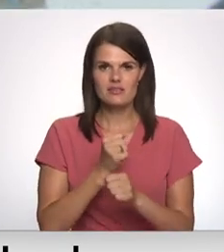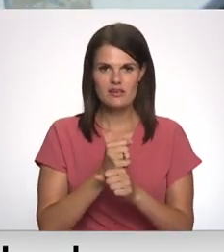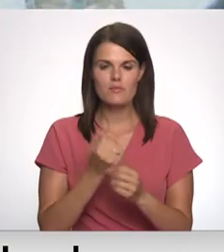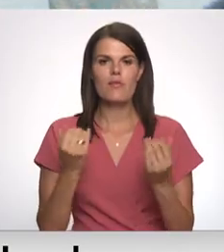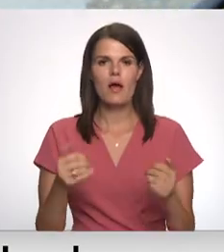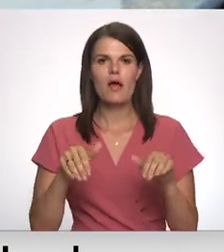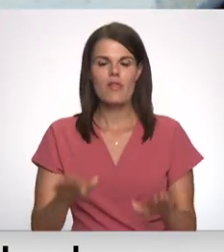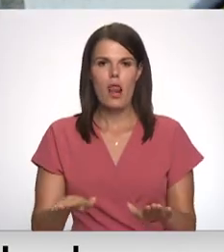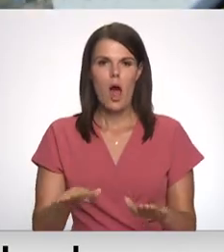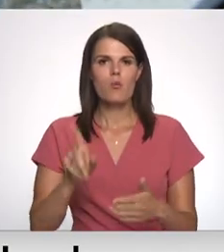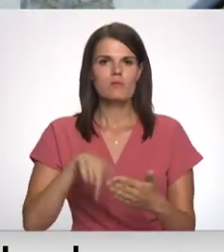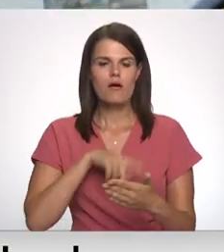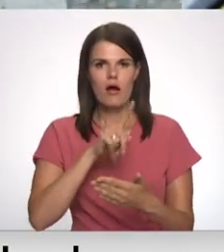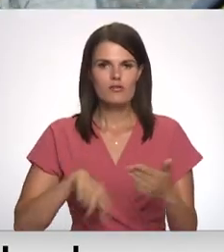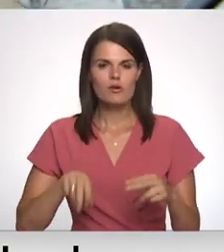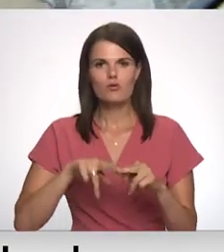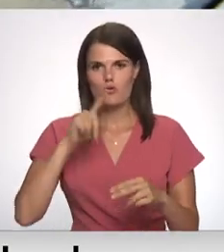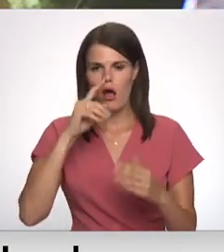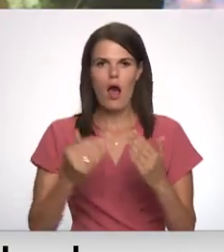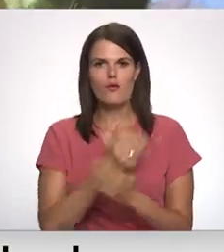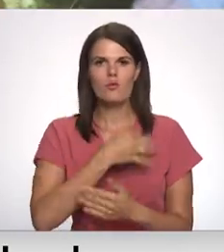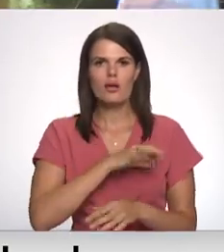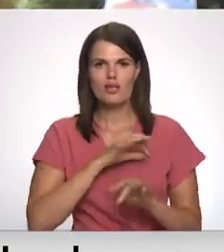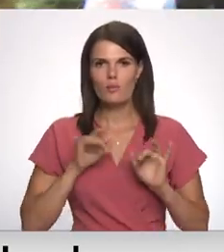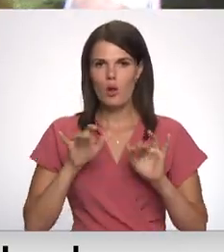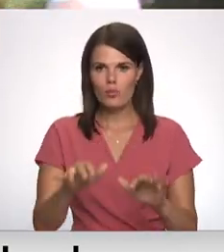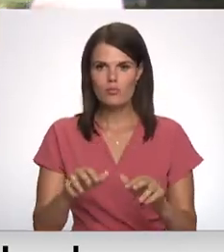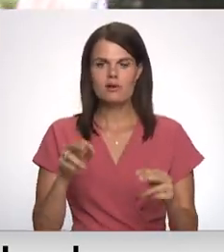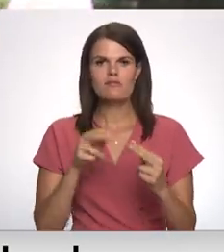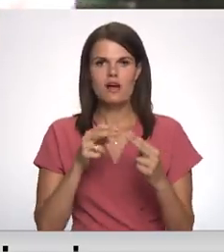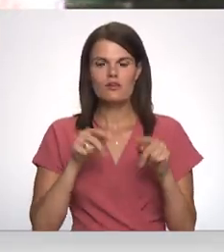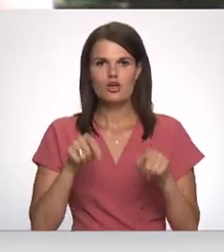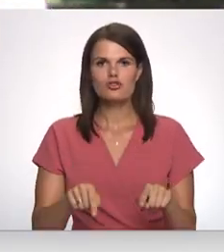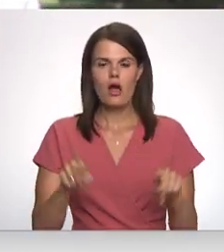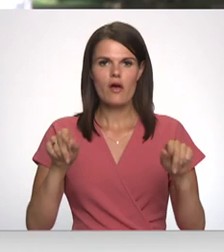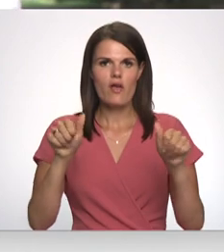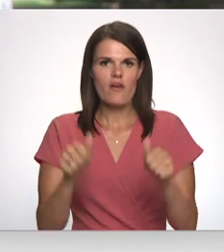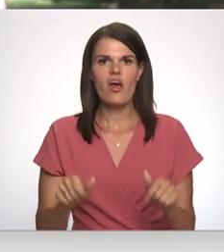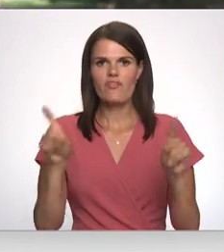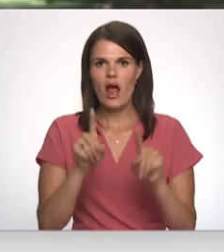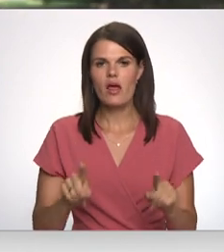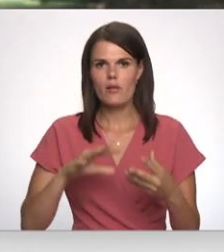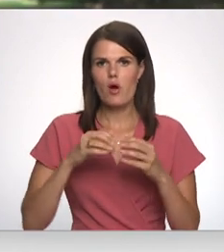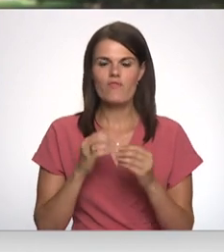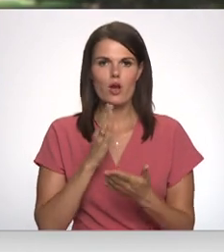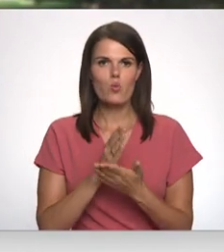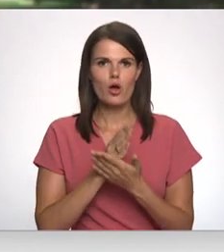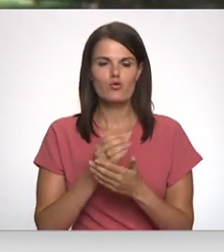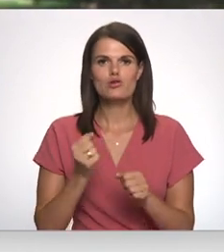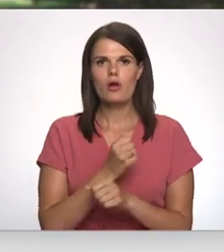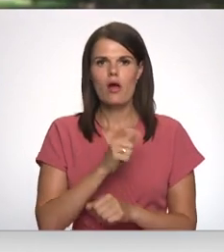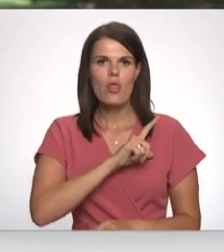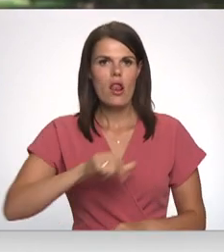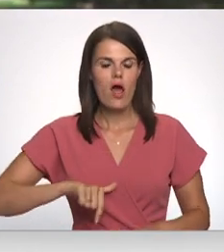lēmums atcelts un atjaunots krimināla process. Saskara ar šādu veidu lietām, ņemot vērā notiekošo gan pasaulē, gan